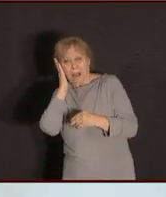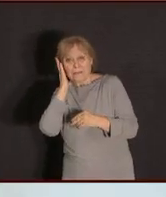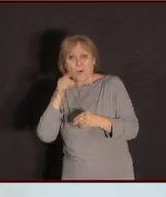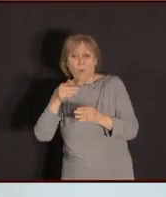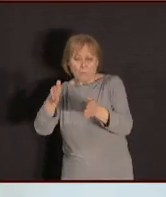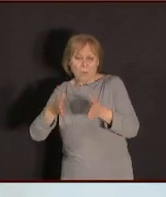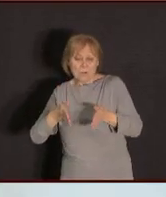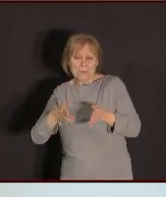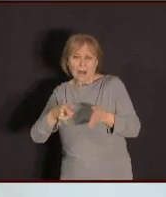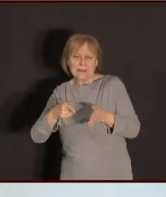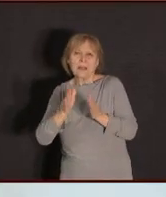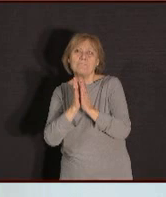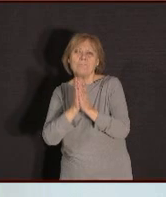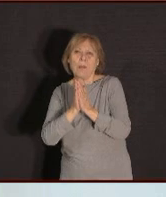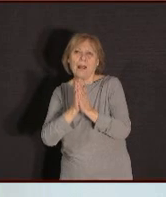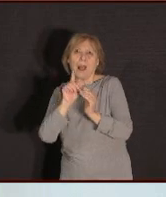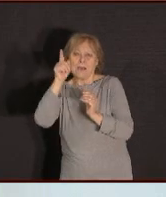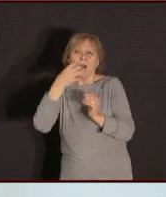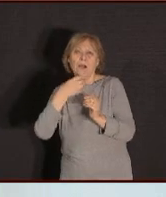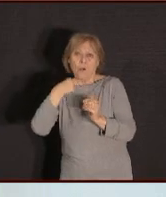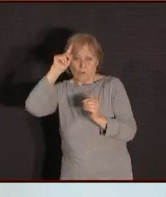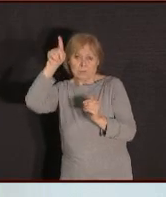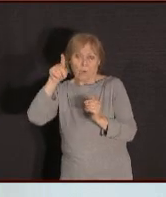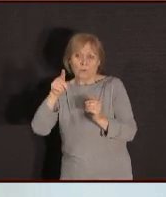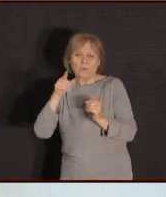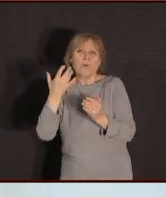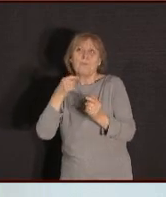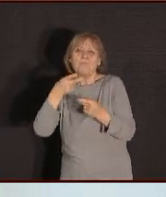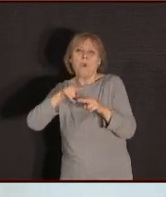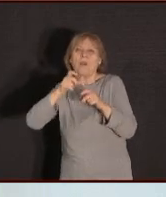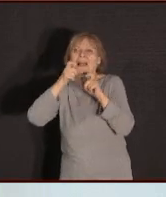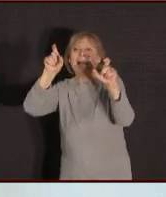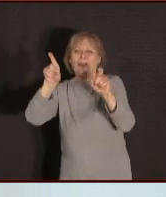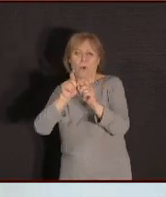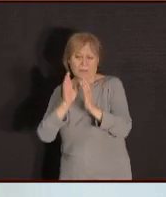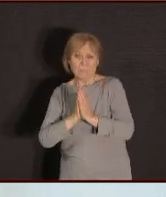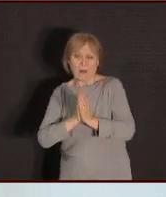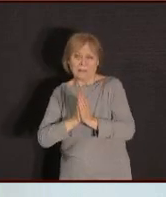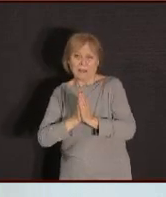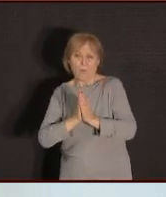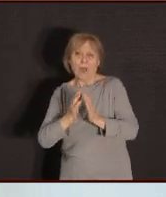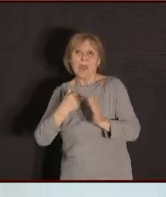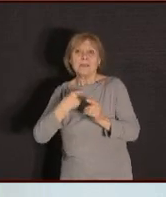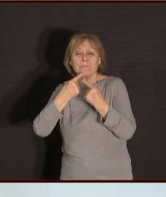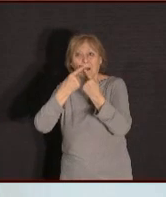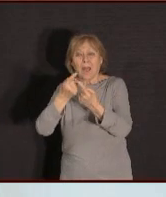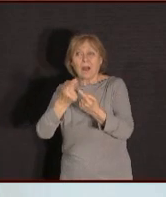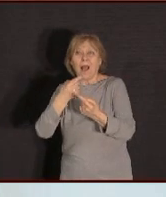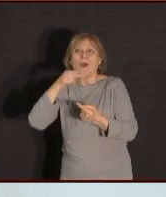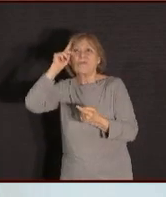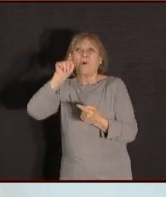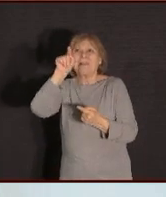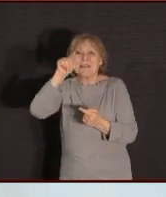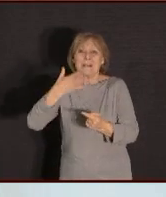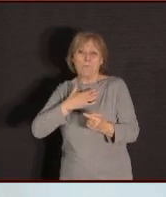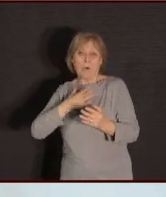že v posteljo molila Gospodu, v bistvu je bil to bolj krik, kakor molitev. Sem rekla, Gospod, ti